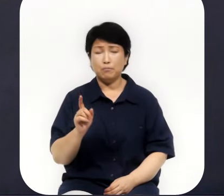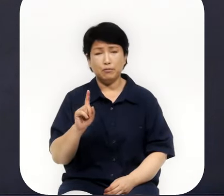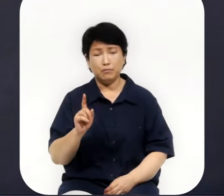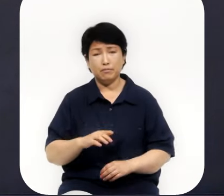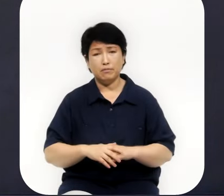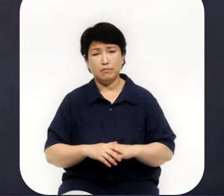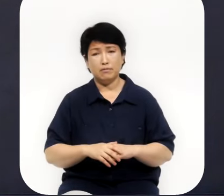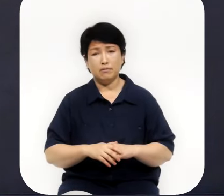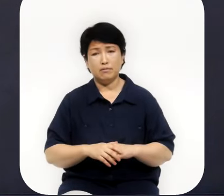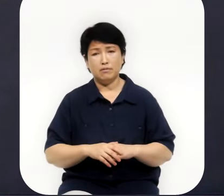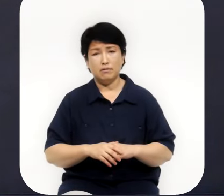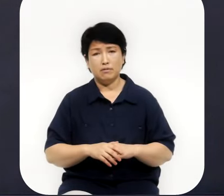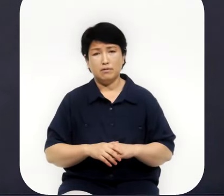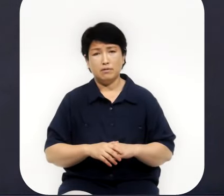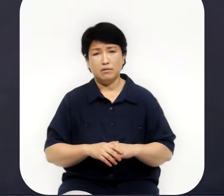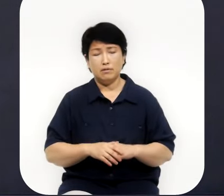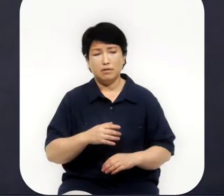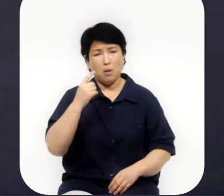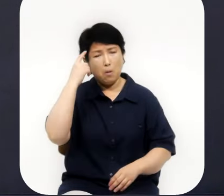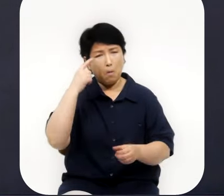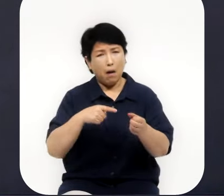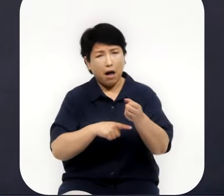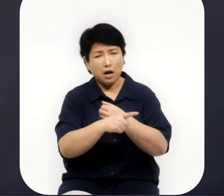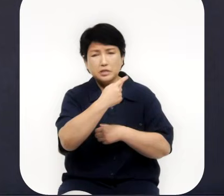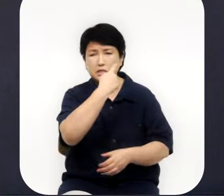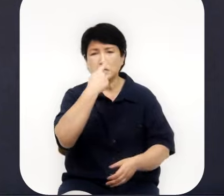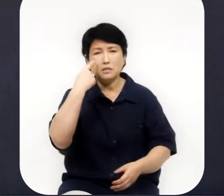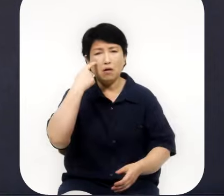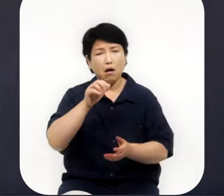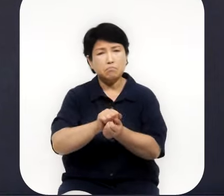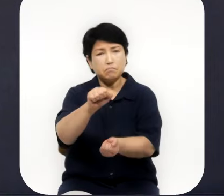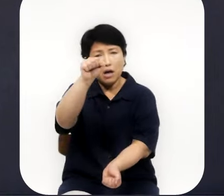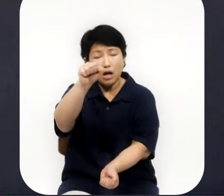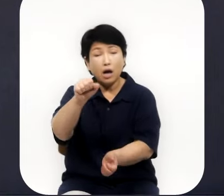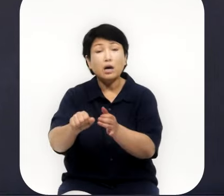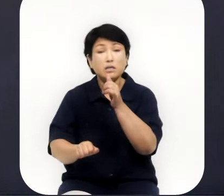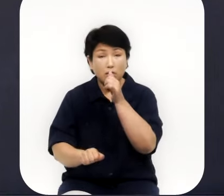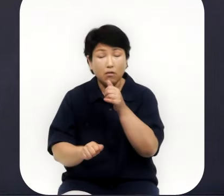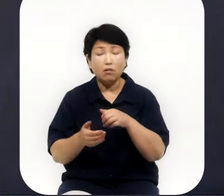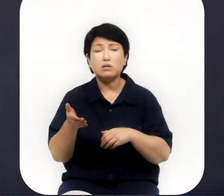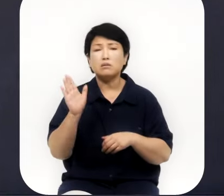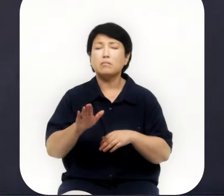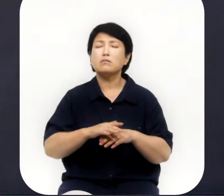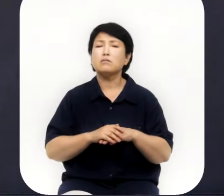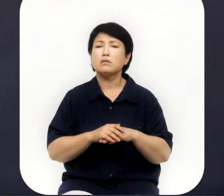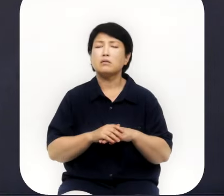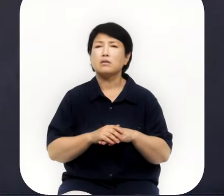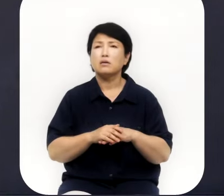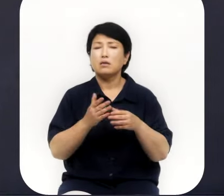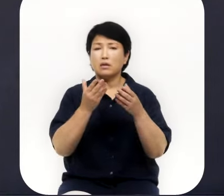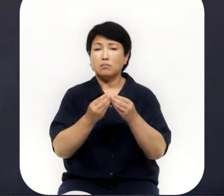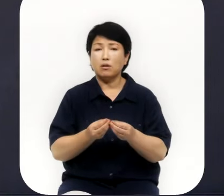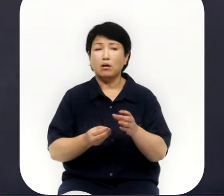사람들의 실질적인 뭐 과학적인 증거를 들이대지만은 사람이 예를